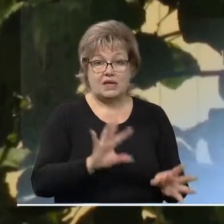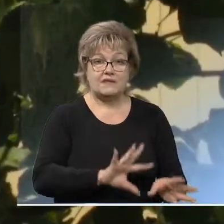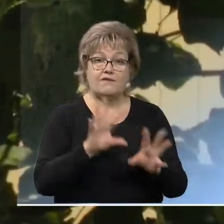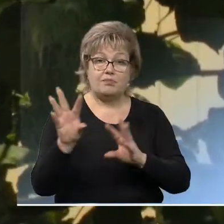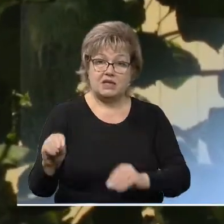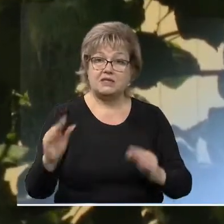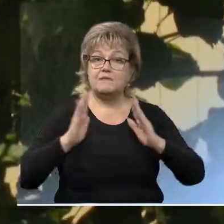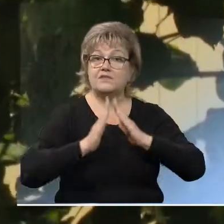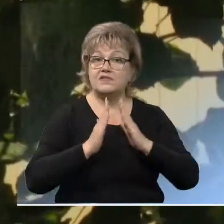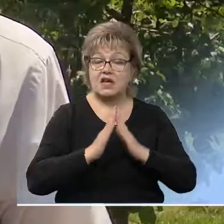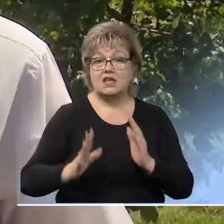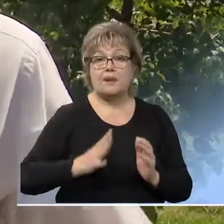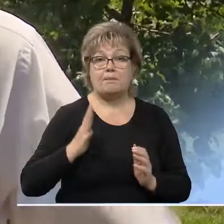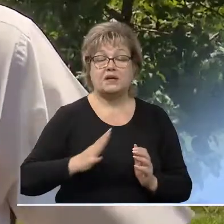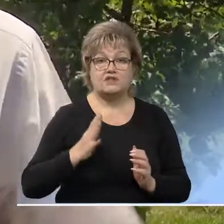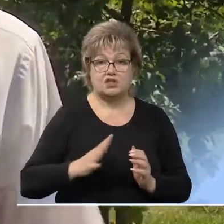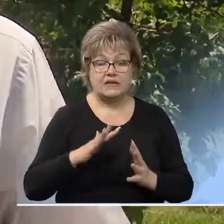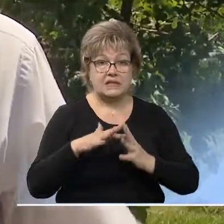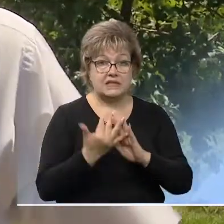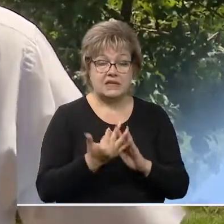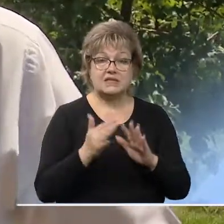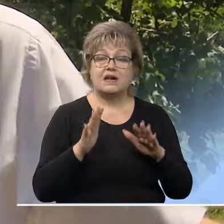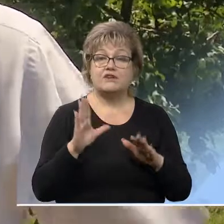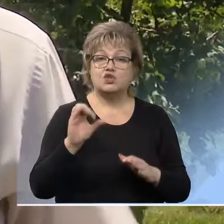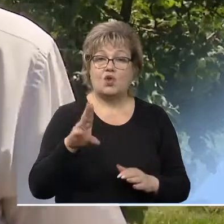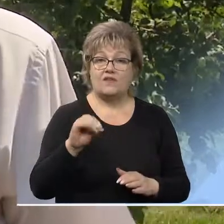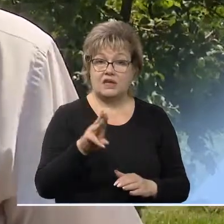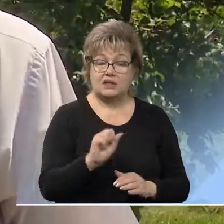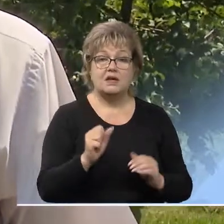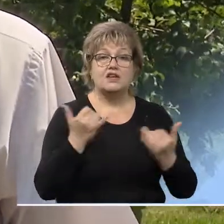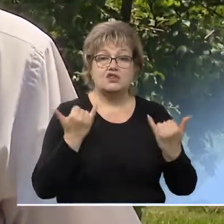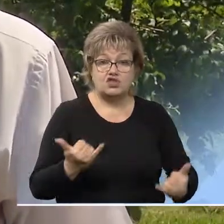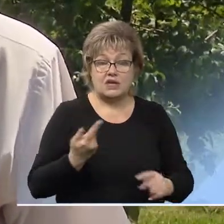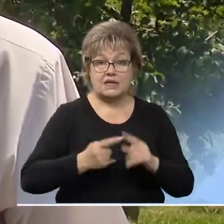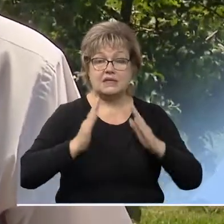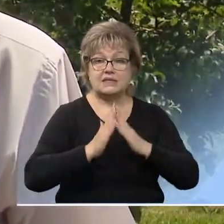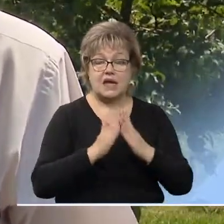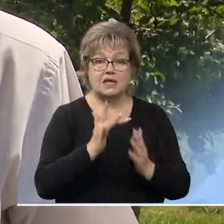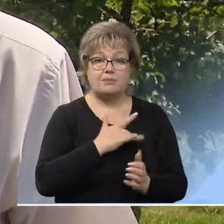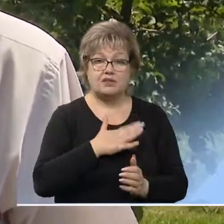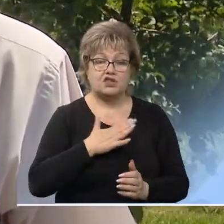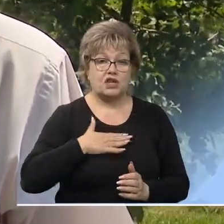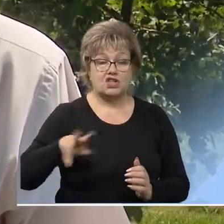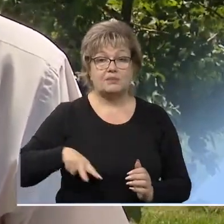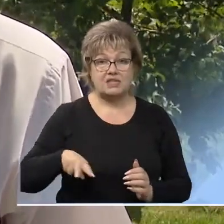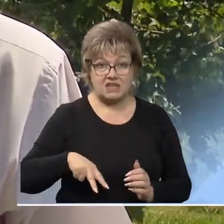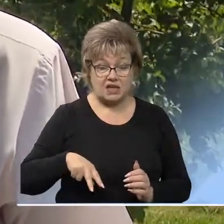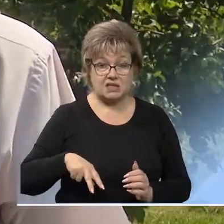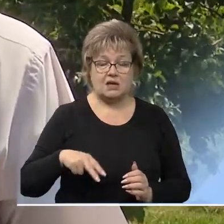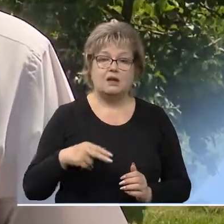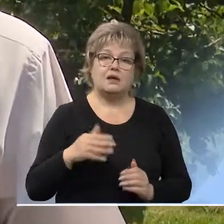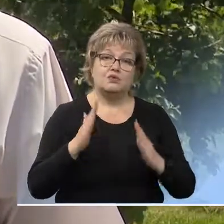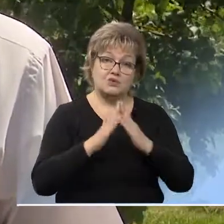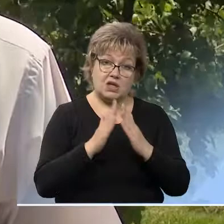нуждается в переезде. В здании бывшего сельского совета, сейчас это здание принадлежит нашей администрации, но здание